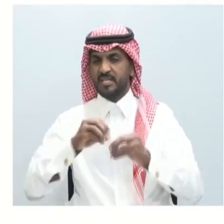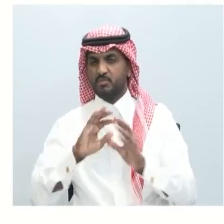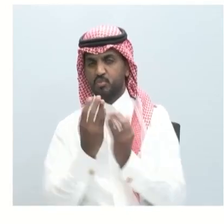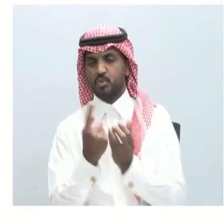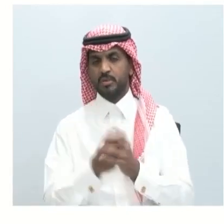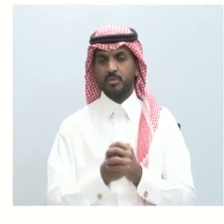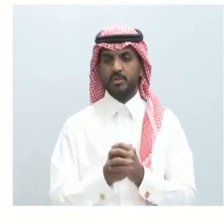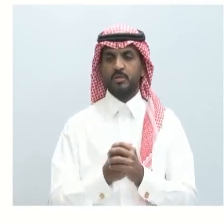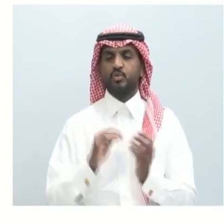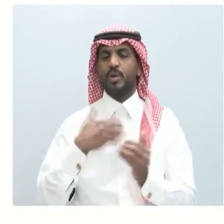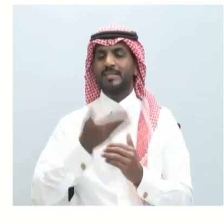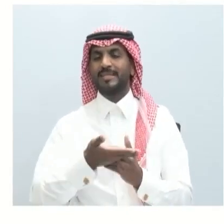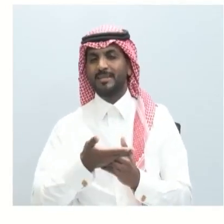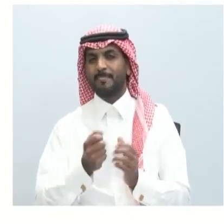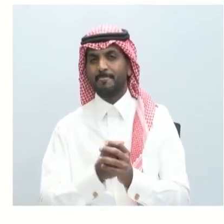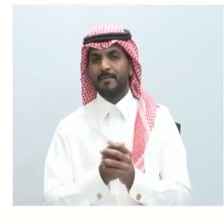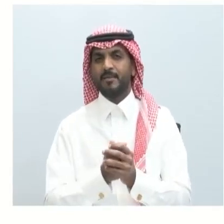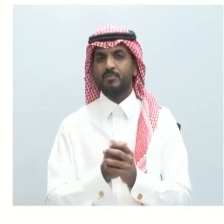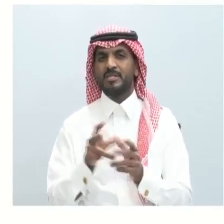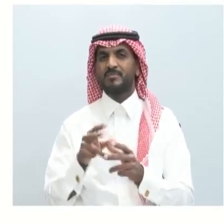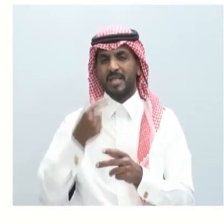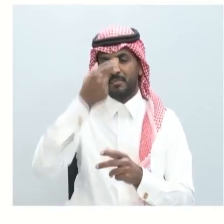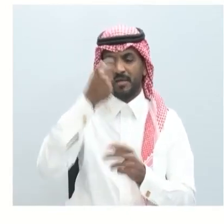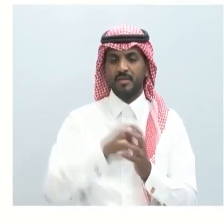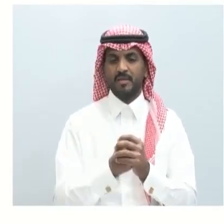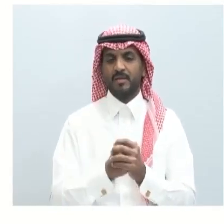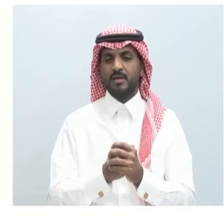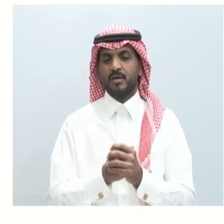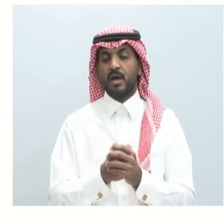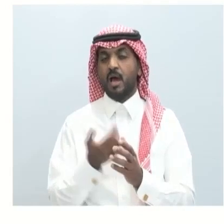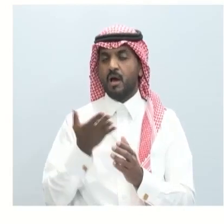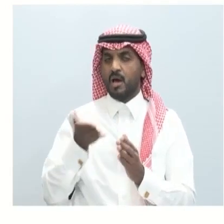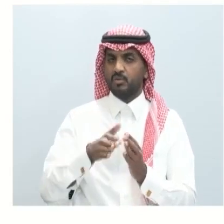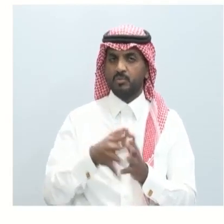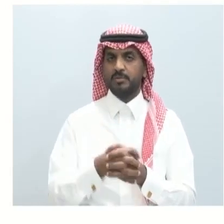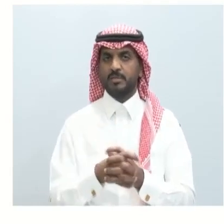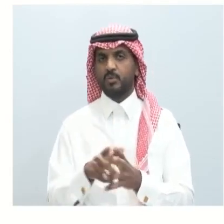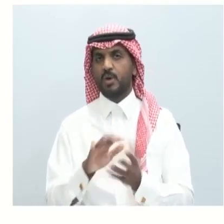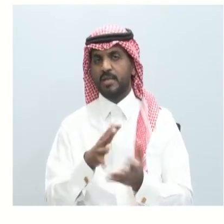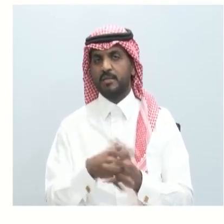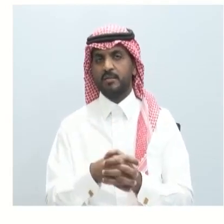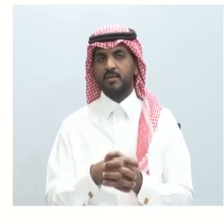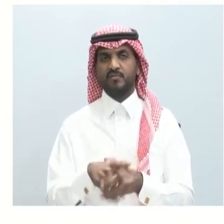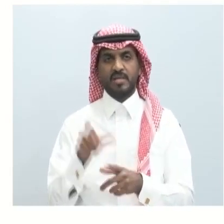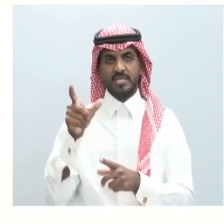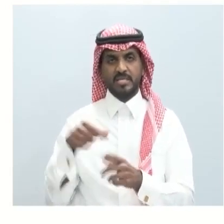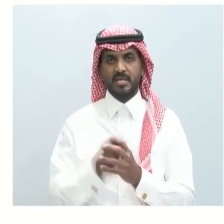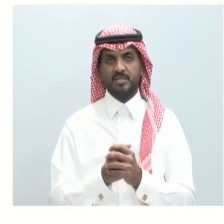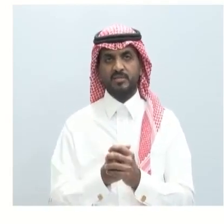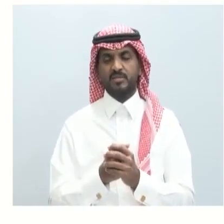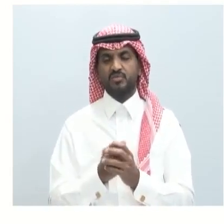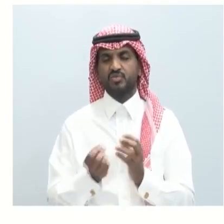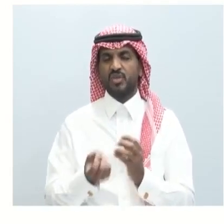واحده قد تؤدي الى متلازمه امراض وهو قاتل ومميت بالنسبه لو حدث هذا الامر في الانسان لو حدث طفره